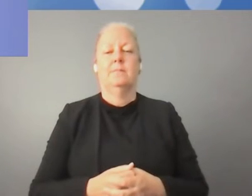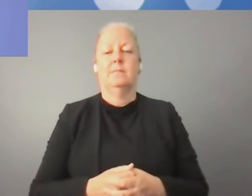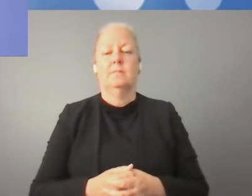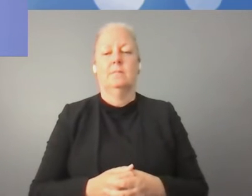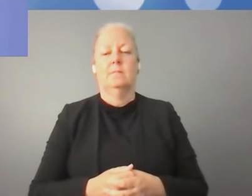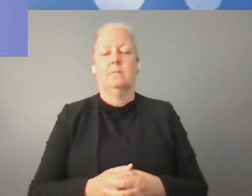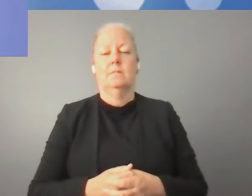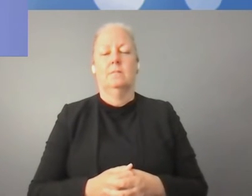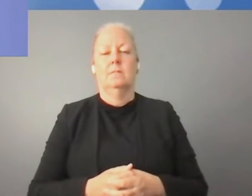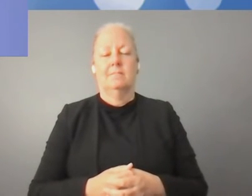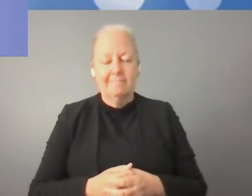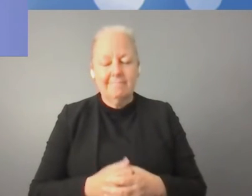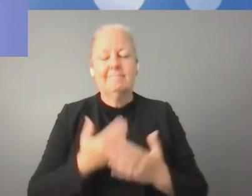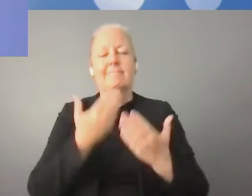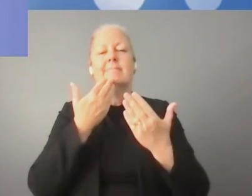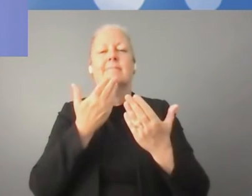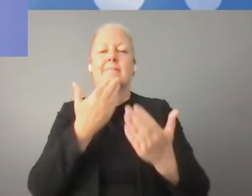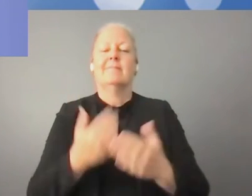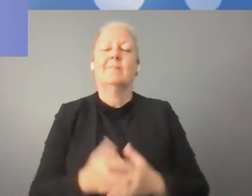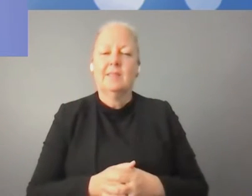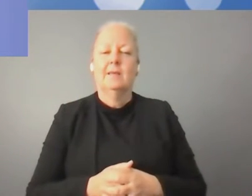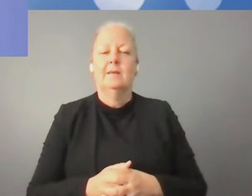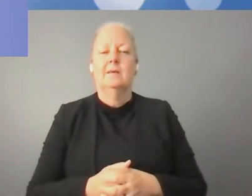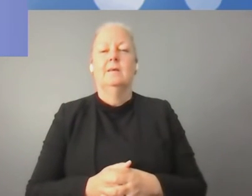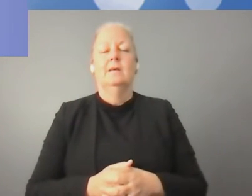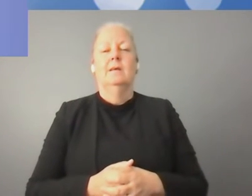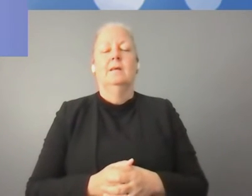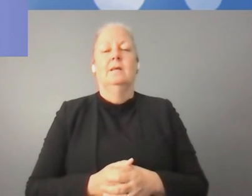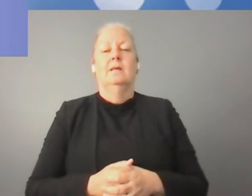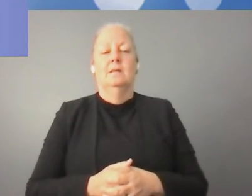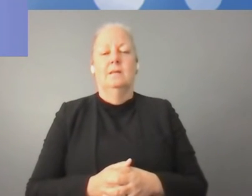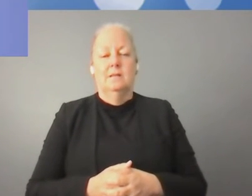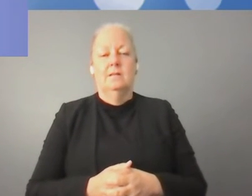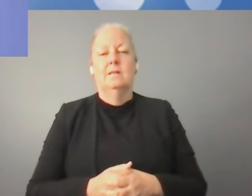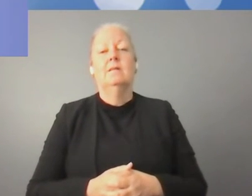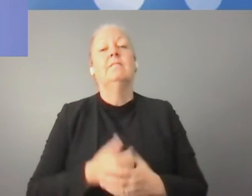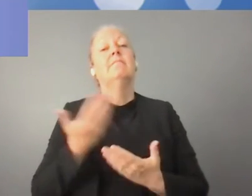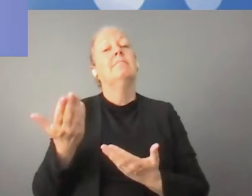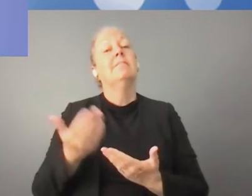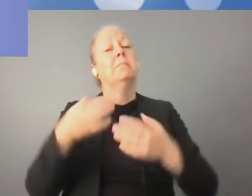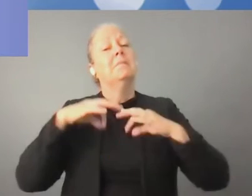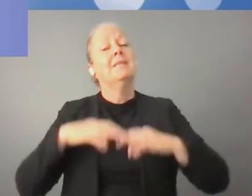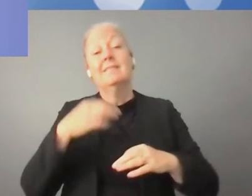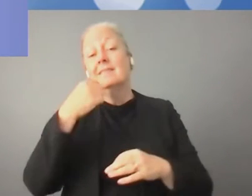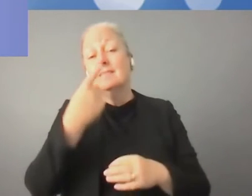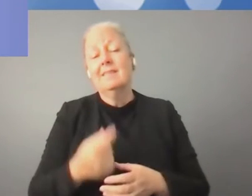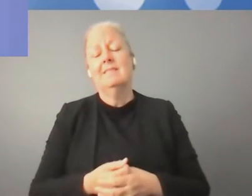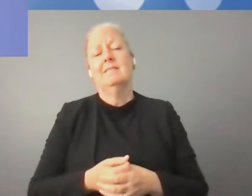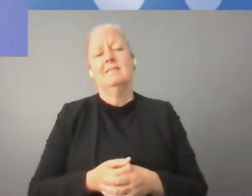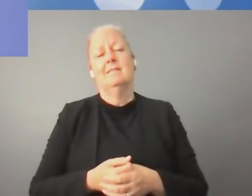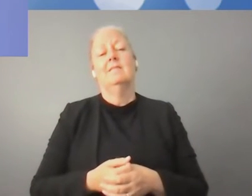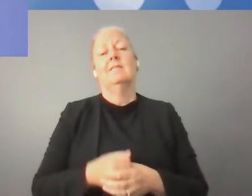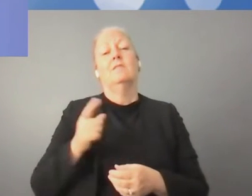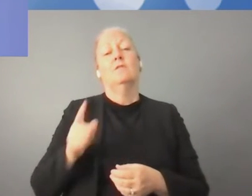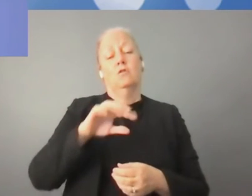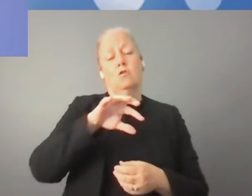Опять я буду пользоваться замечательным переводом, но, как вы уже сказали, первая ответственность государства – это инфраструктура, в